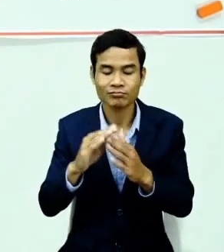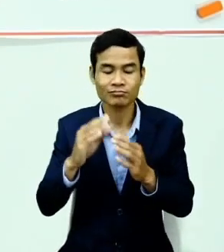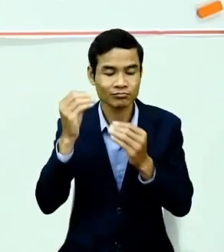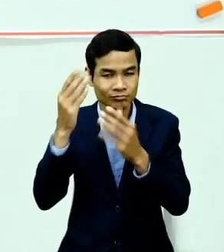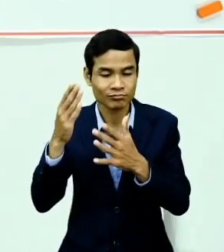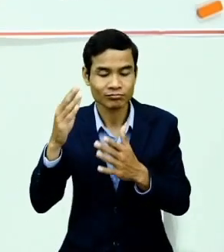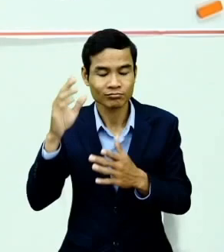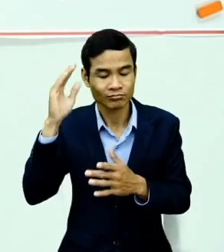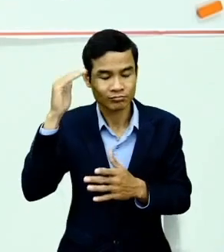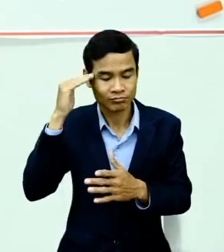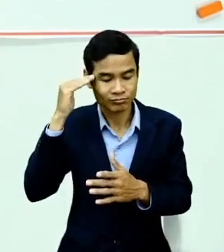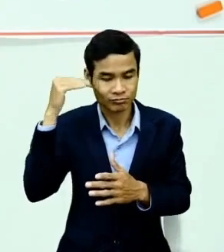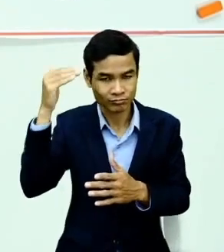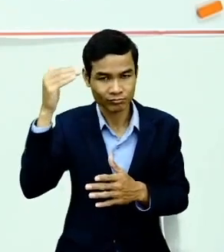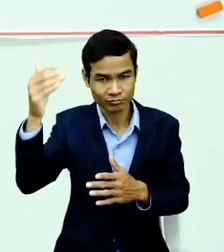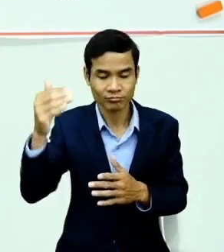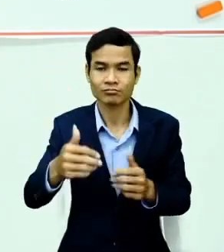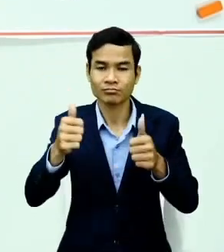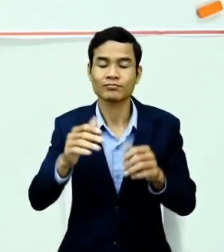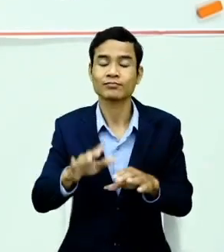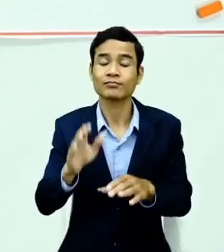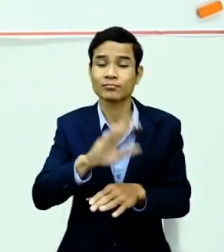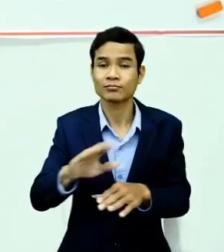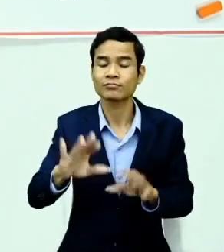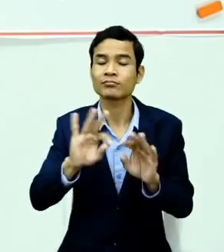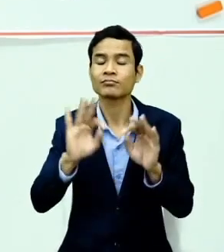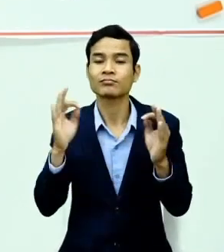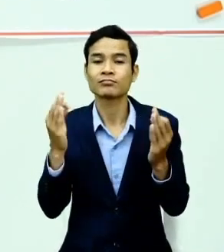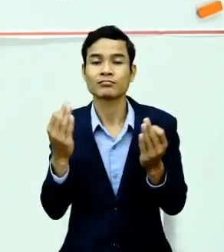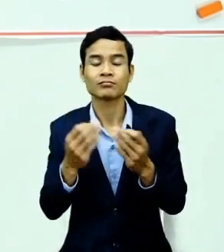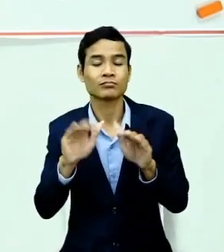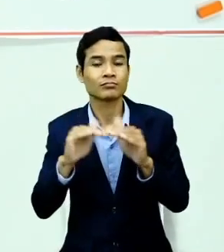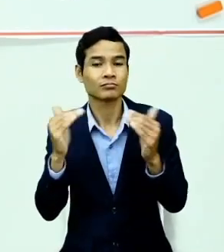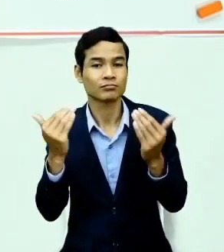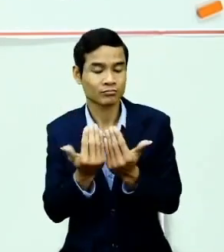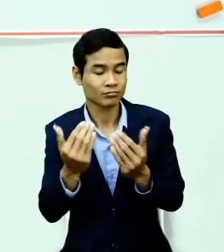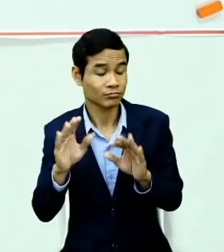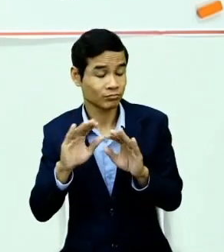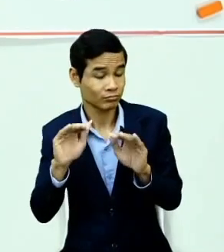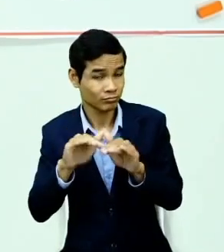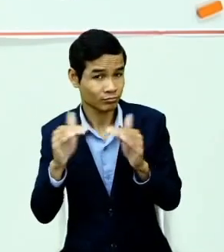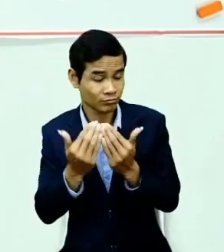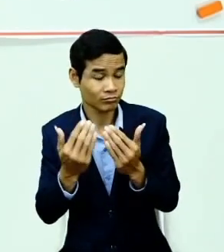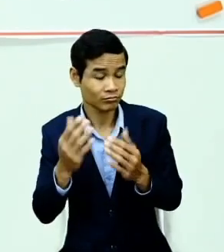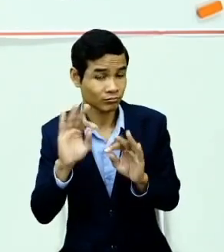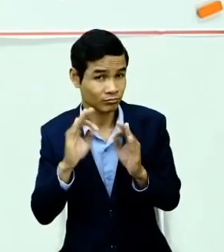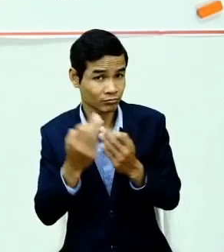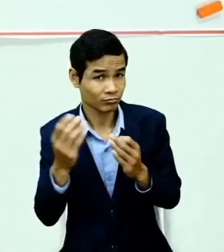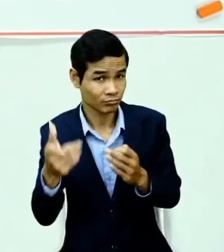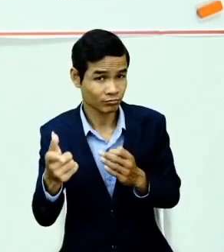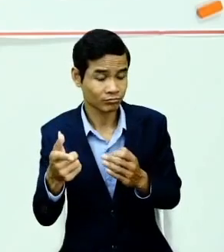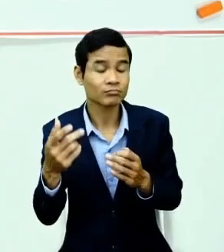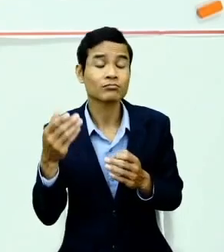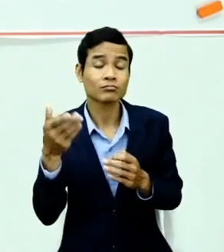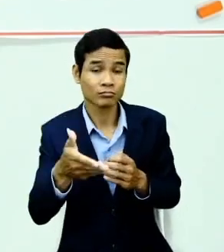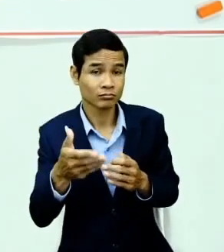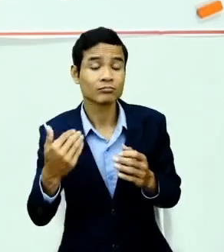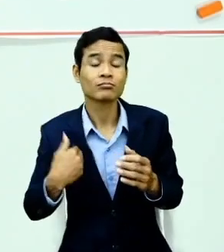cốt lọ chà chẳng ta sẽ mãi chất cửa xa có đấy sẽ mãi chất cửa xa môi ní hát chứ mà được đôi mẹ đấy cơ nè